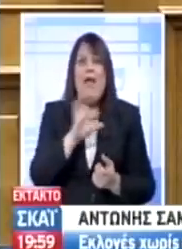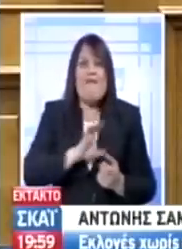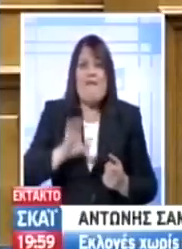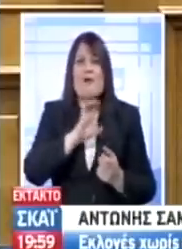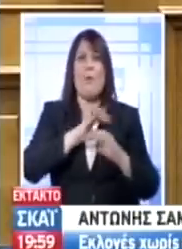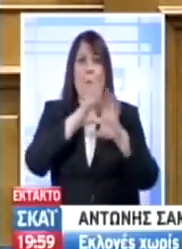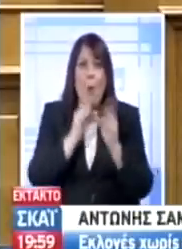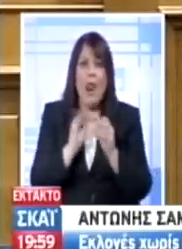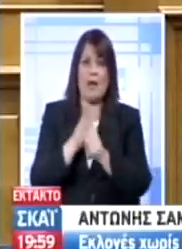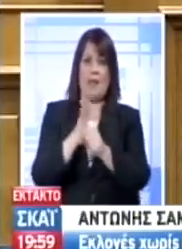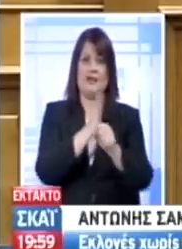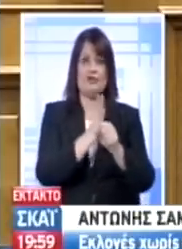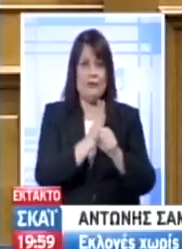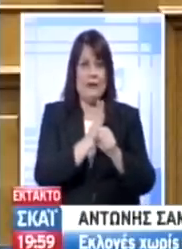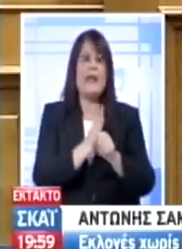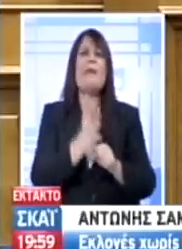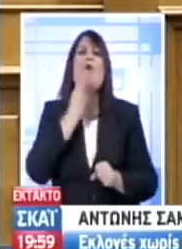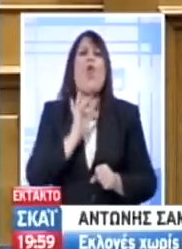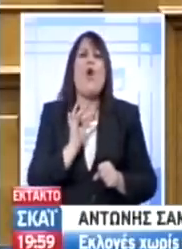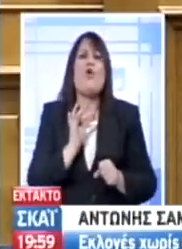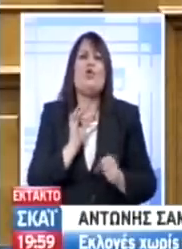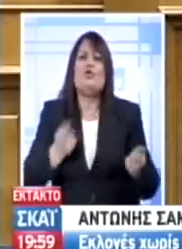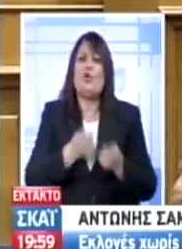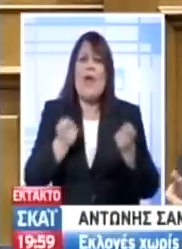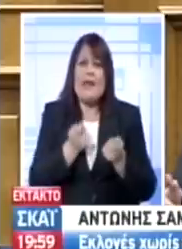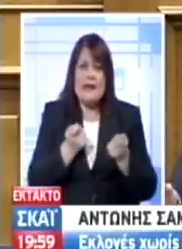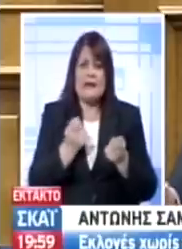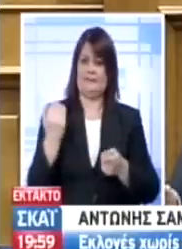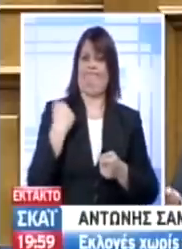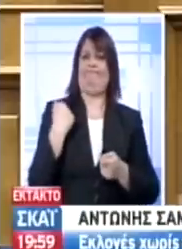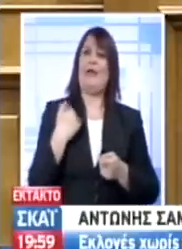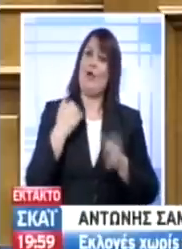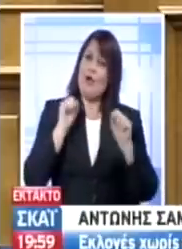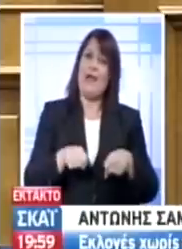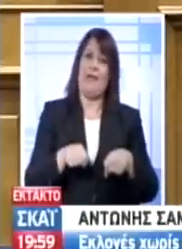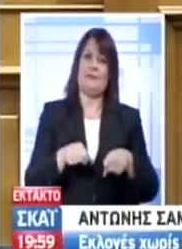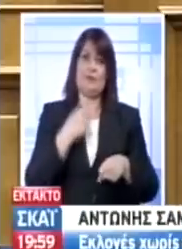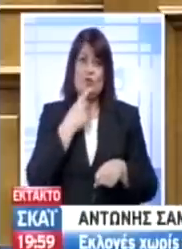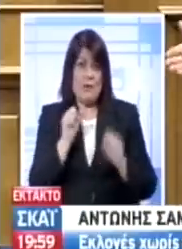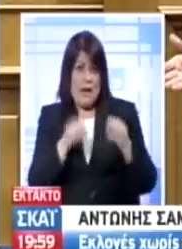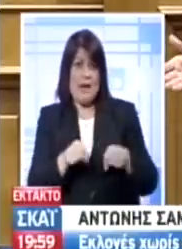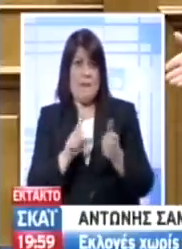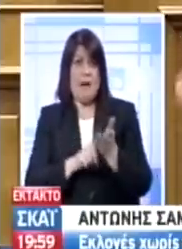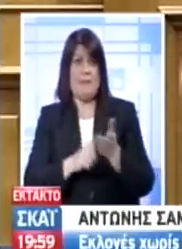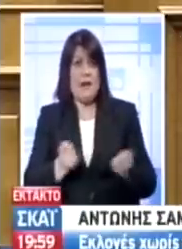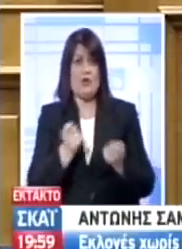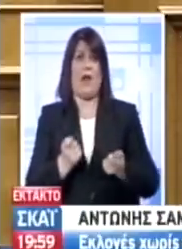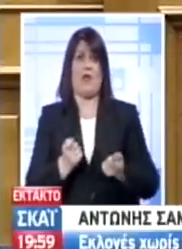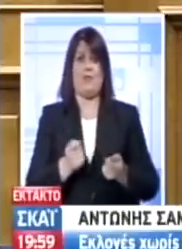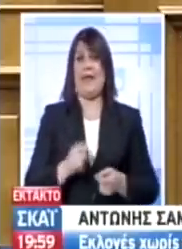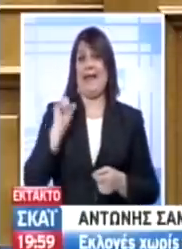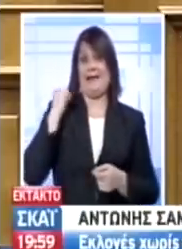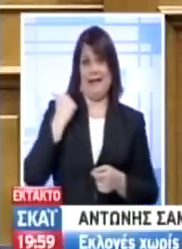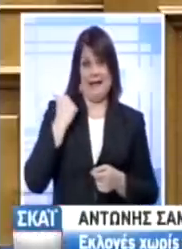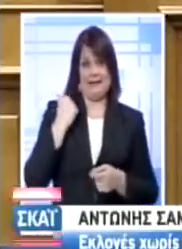να εξασφαλίσει τη συμφωνία μου σε αυτό που εδώ και 10 μέρες έλεγα πως είναι αναπόφευκτο. Και χθες ακόμα στους συναδέλφους